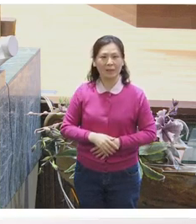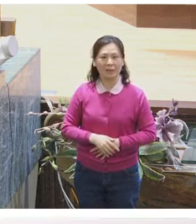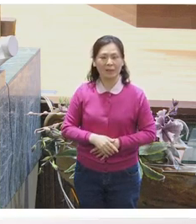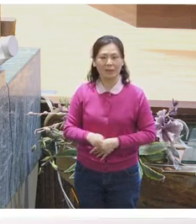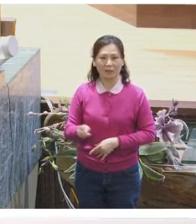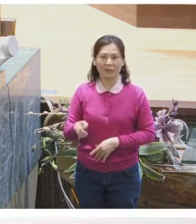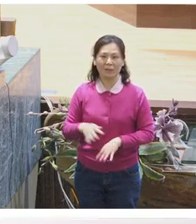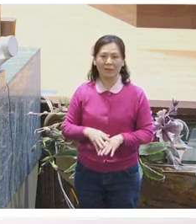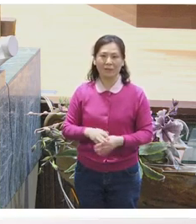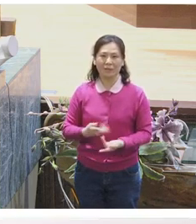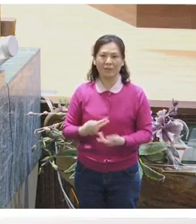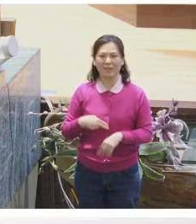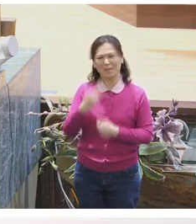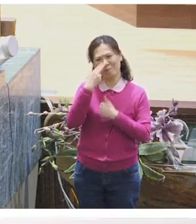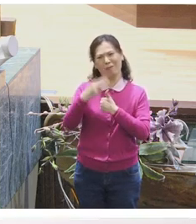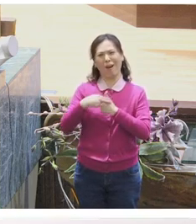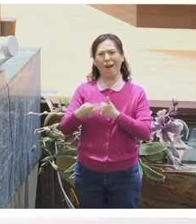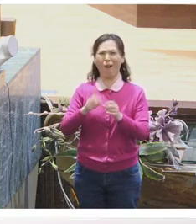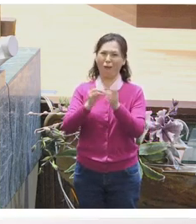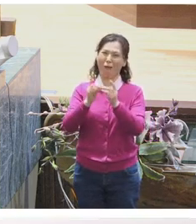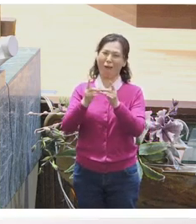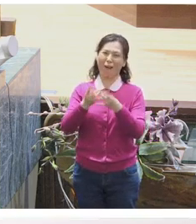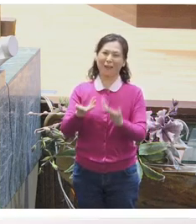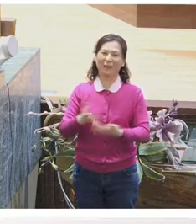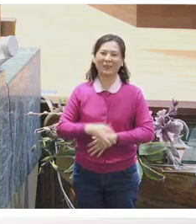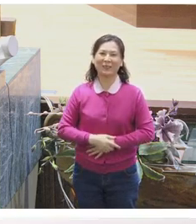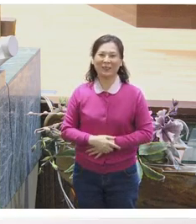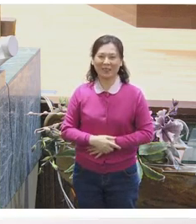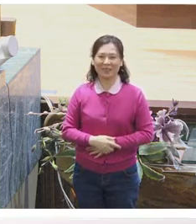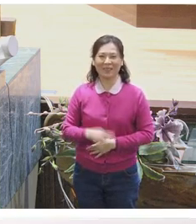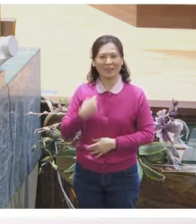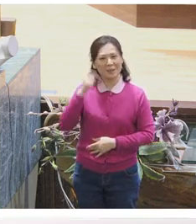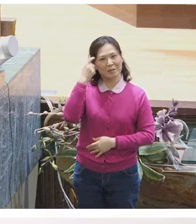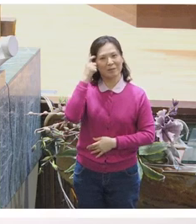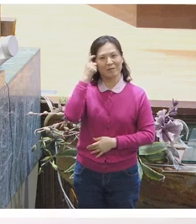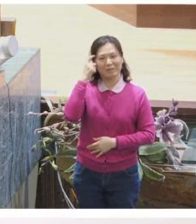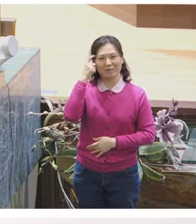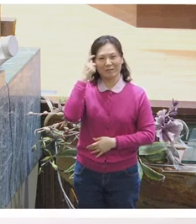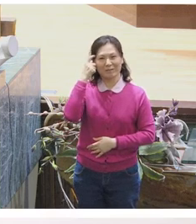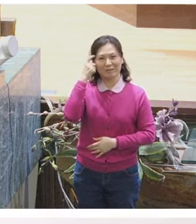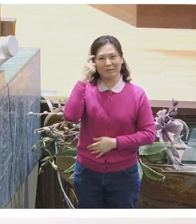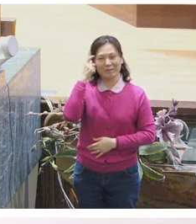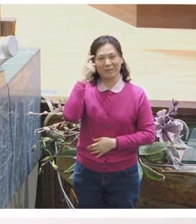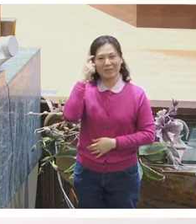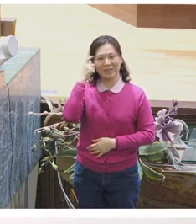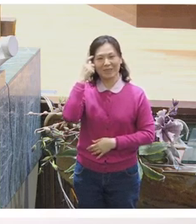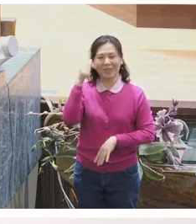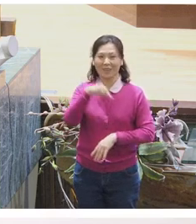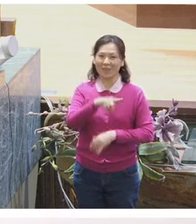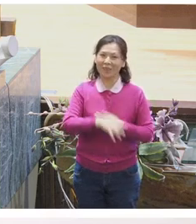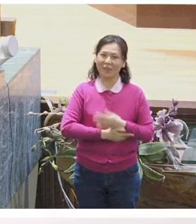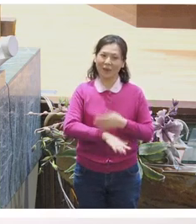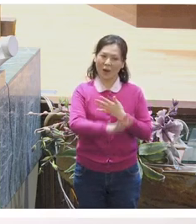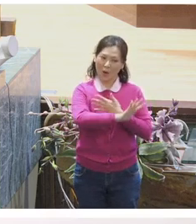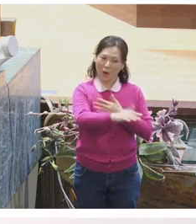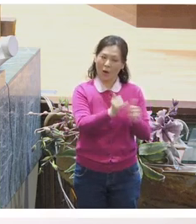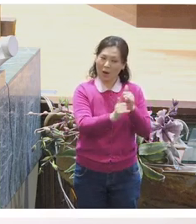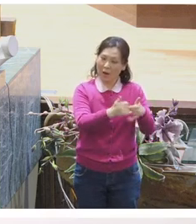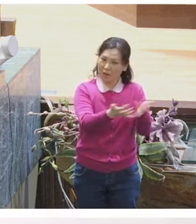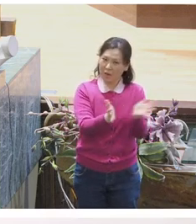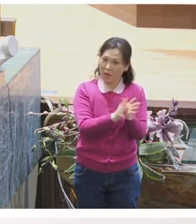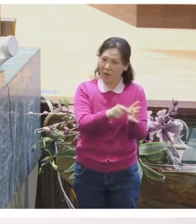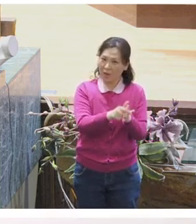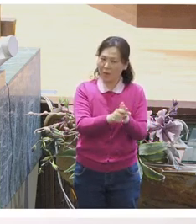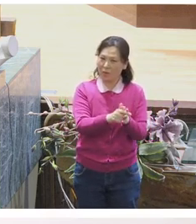一个纯粹的陷阱题啊。所以我没有，我是觉得说，本来外部力量的问责能力就应该要